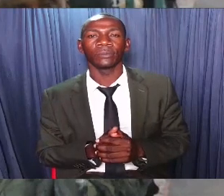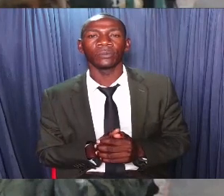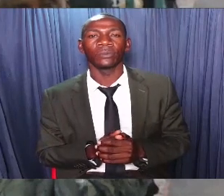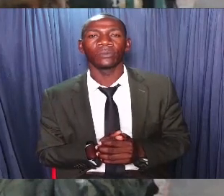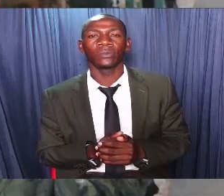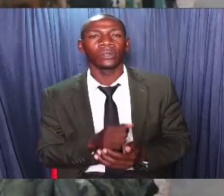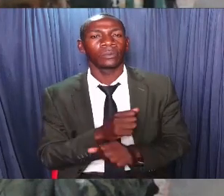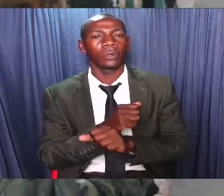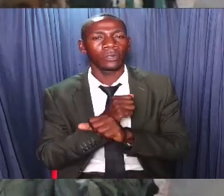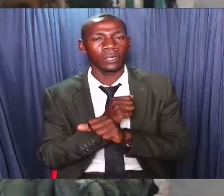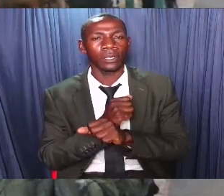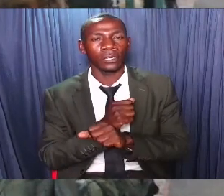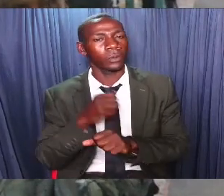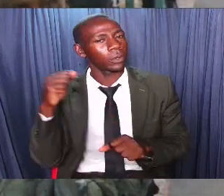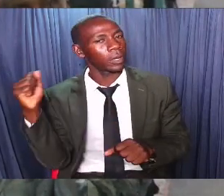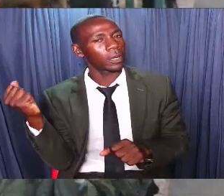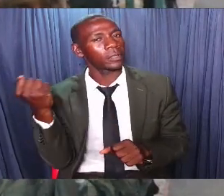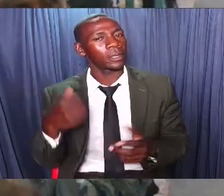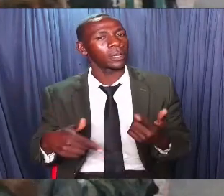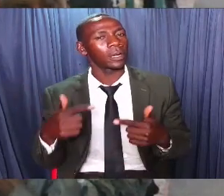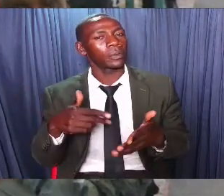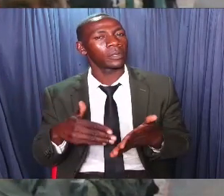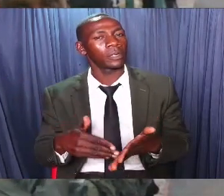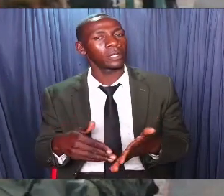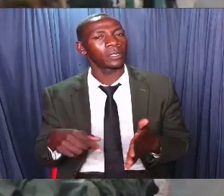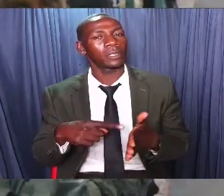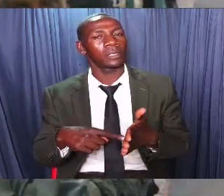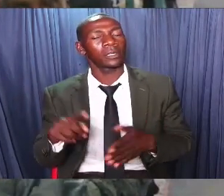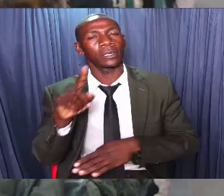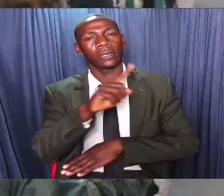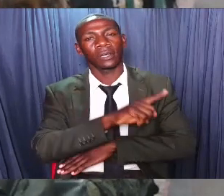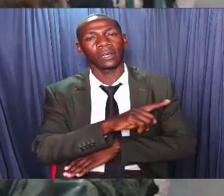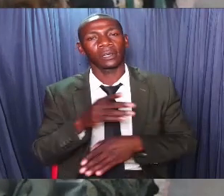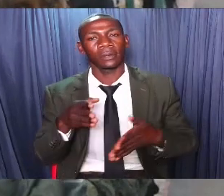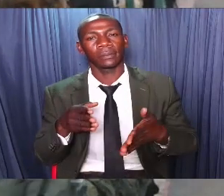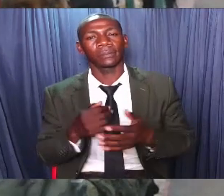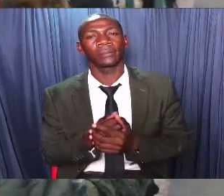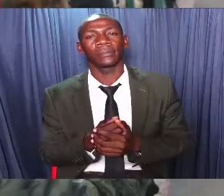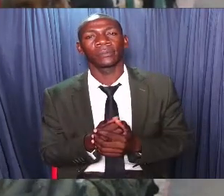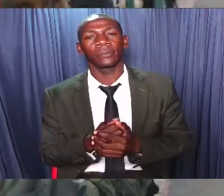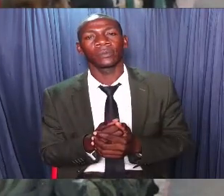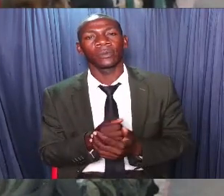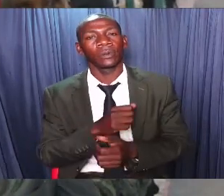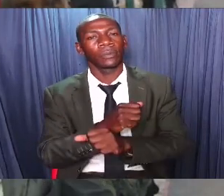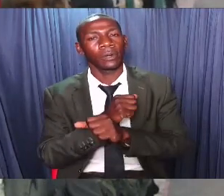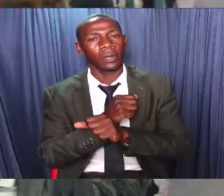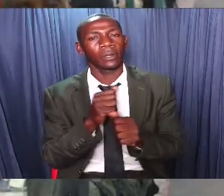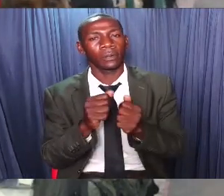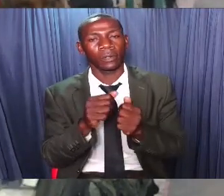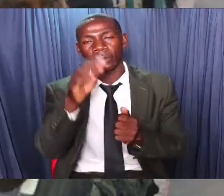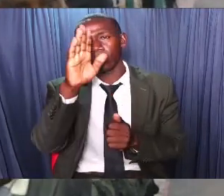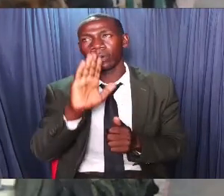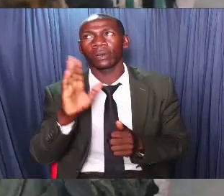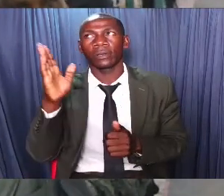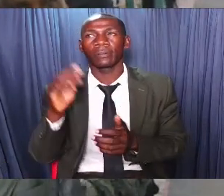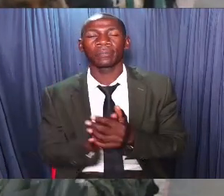Kwa kutulinda na kutuamusha kufikia siku ya leo. For securing us and waking us up this particular morning. Tunafanya kulindwa na Mungu. We've been secured